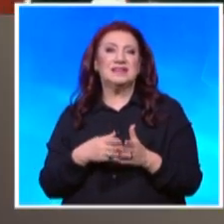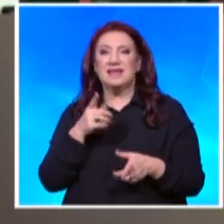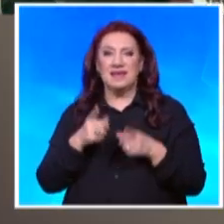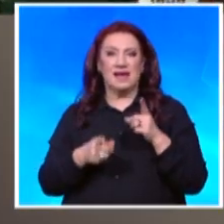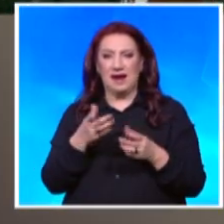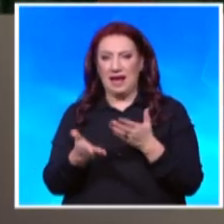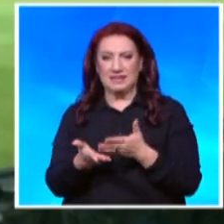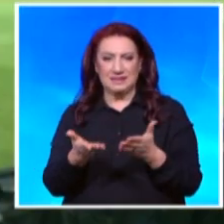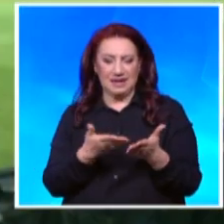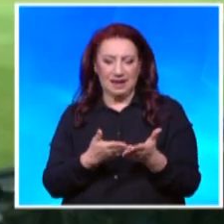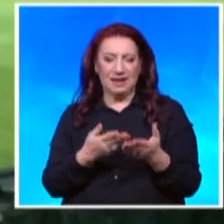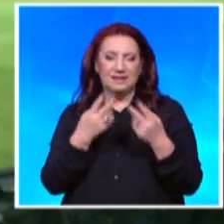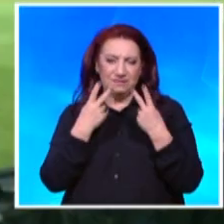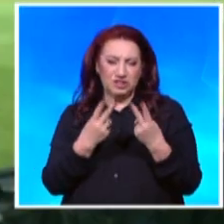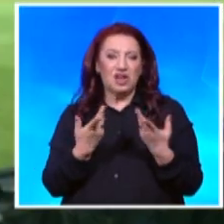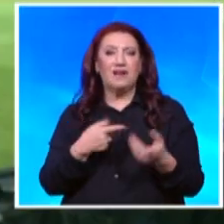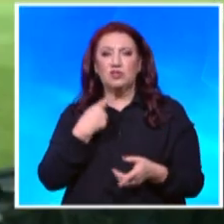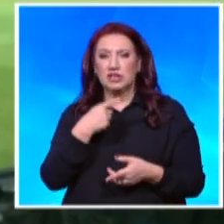Повече предлагам да чуем сега от двамата треньори.